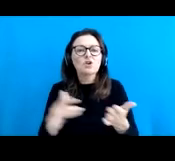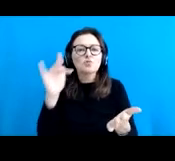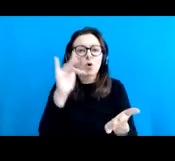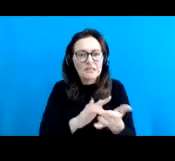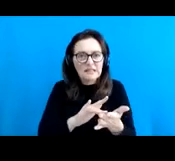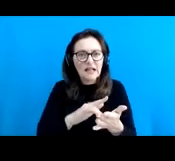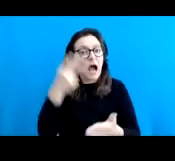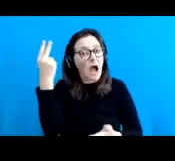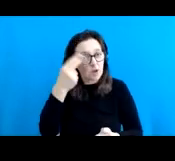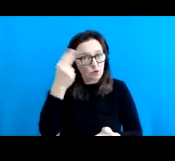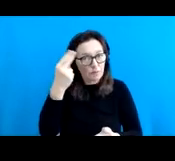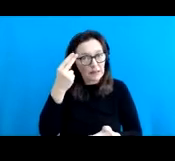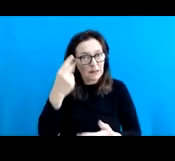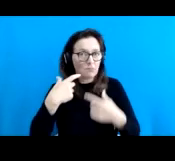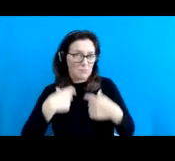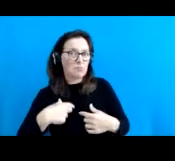biti razumljen.